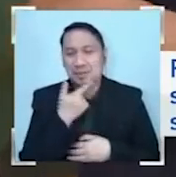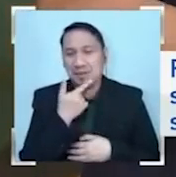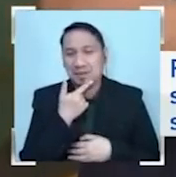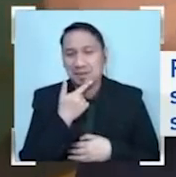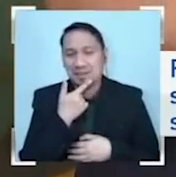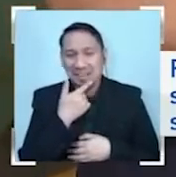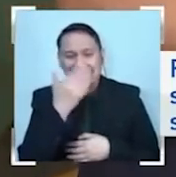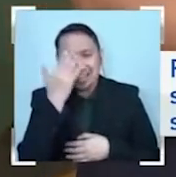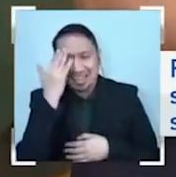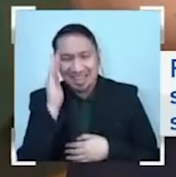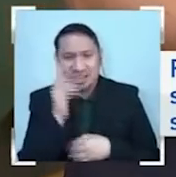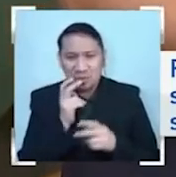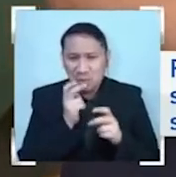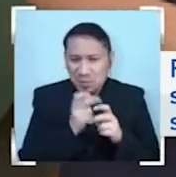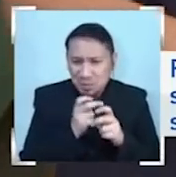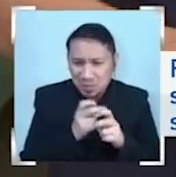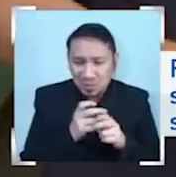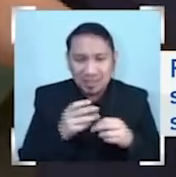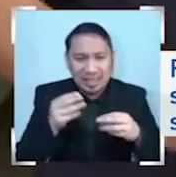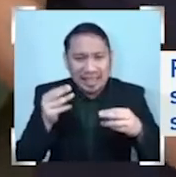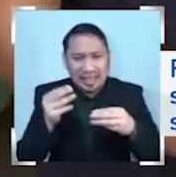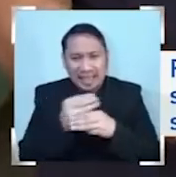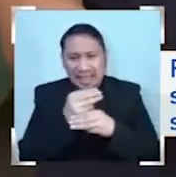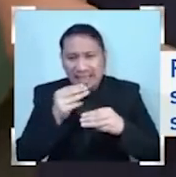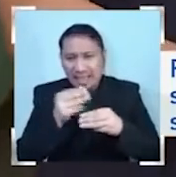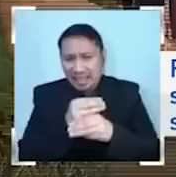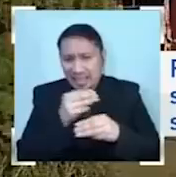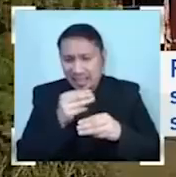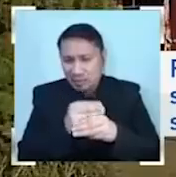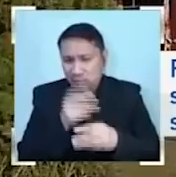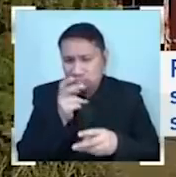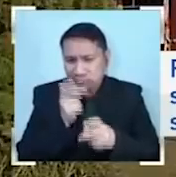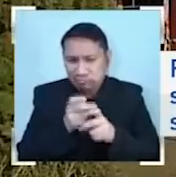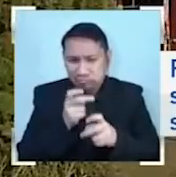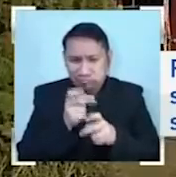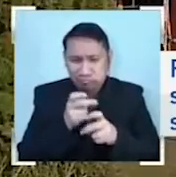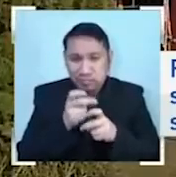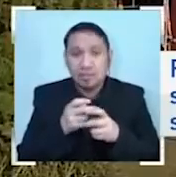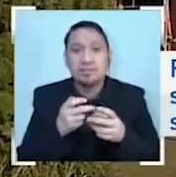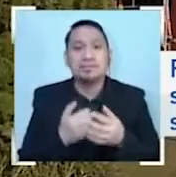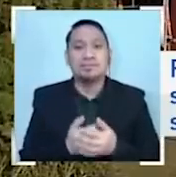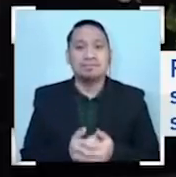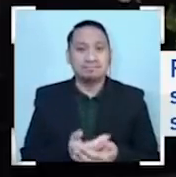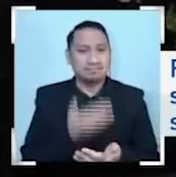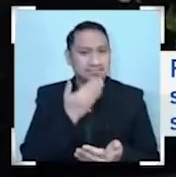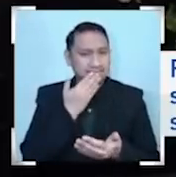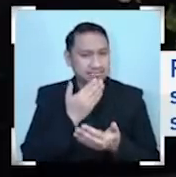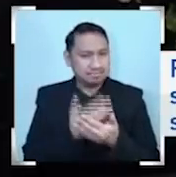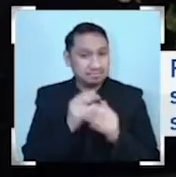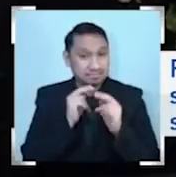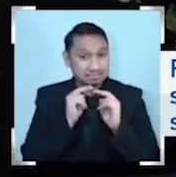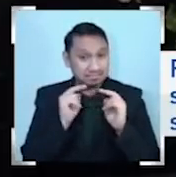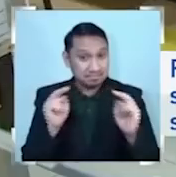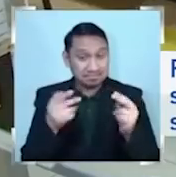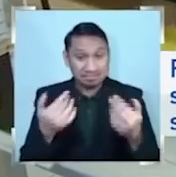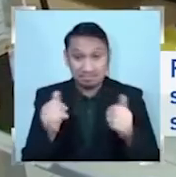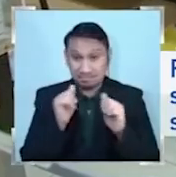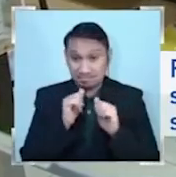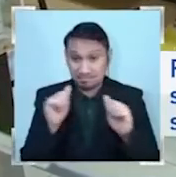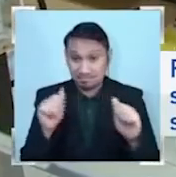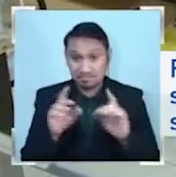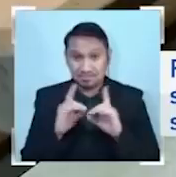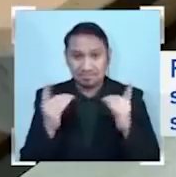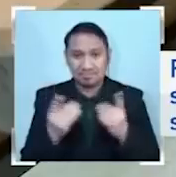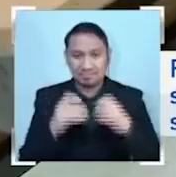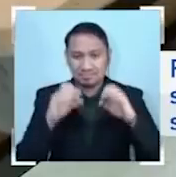Mahirap kasi, ang mathematics po talaga mahirap po sobra-sobra. Kaya good news sa mga gaya ni Nori ang anunsyo ng DepEd na